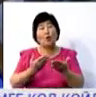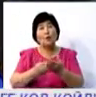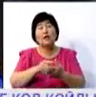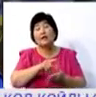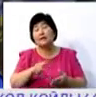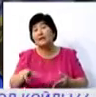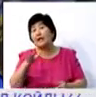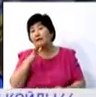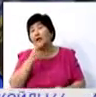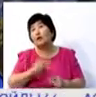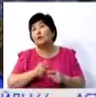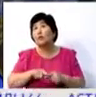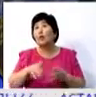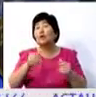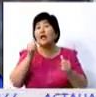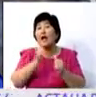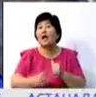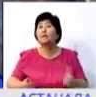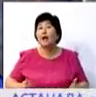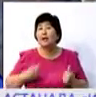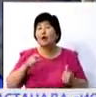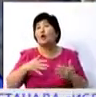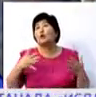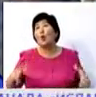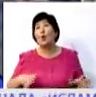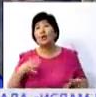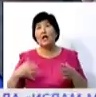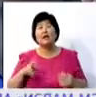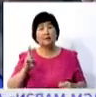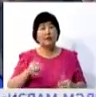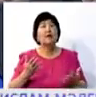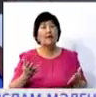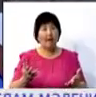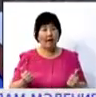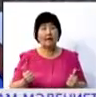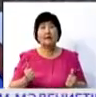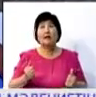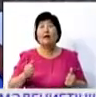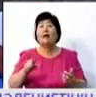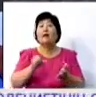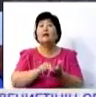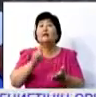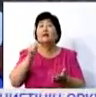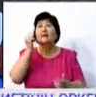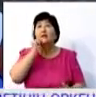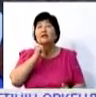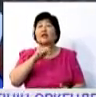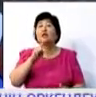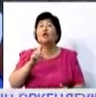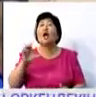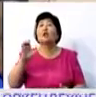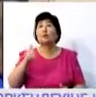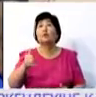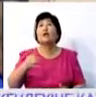сындарлы сәт. Сондықтан да бұл күнге әрбір талапкер зор дайындықпен келгені айқын. Зейнеткер Сайлау Жұбановтың немересі де бұл